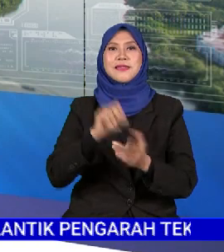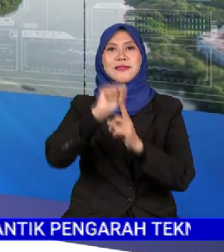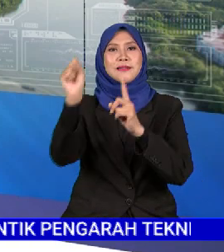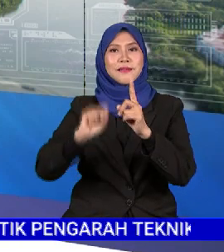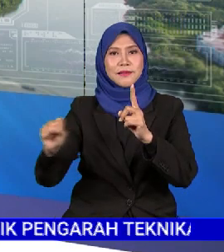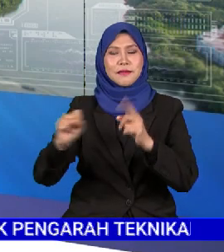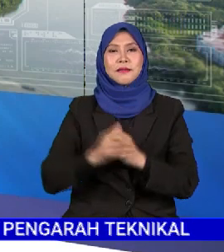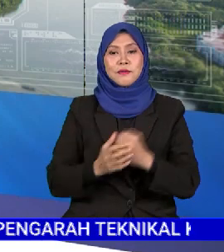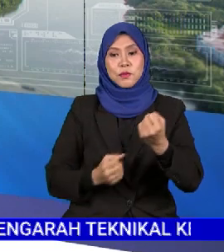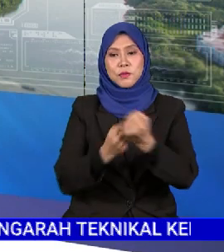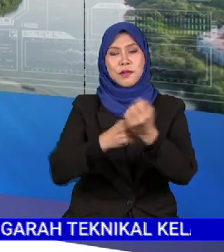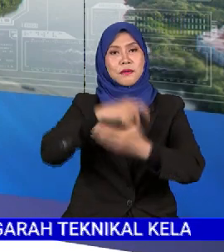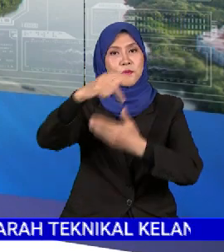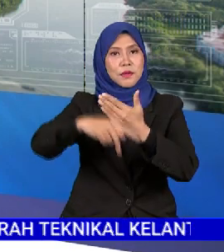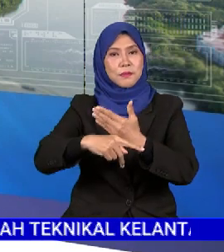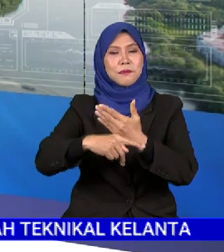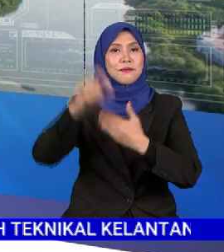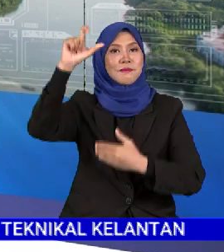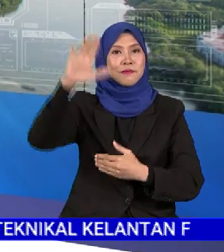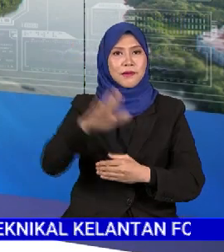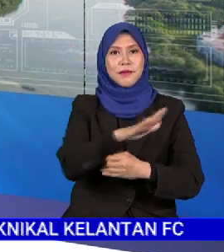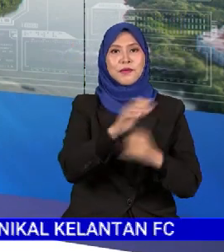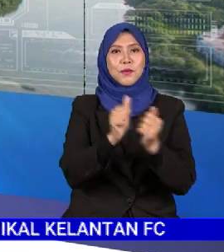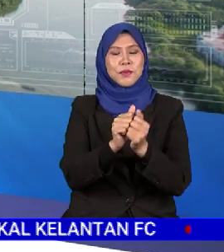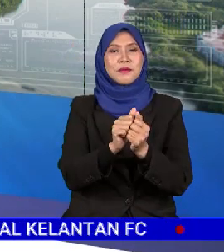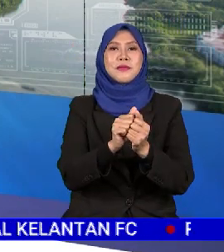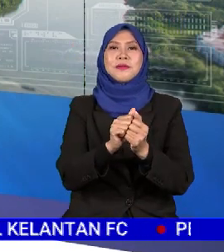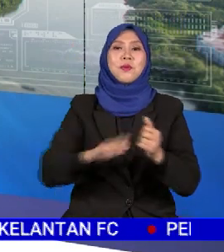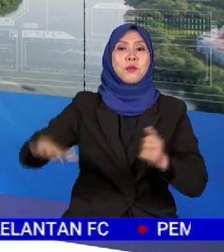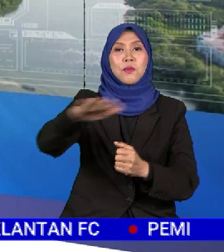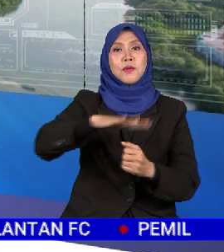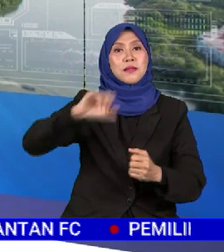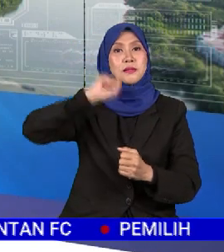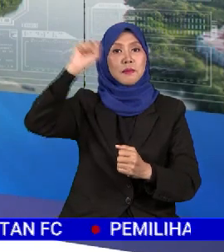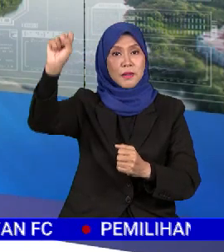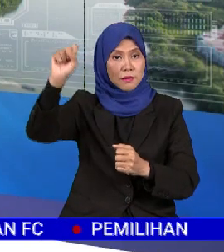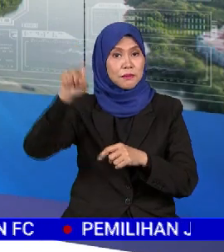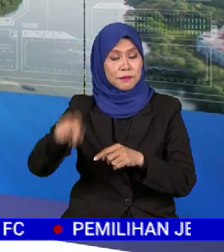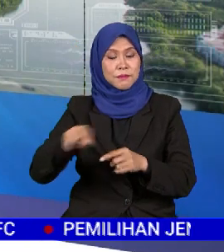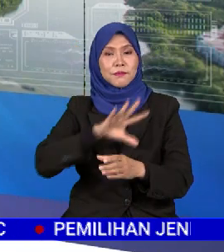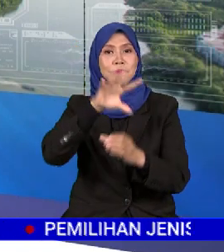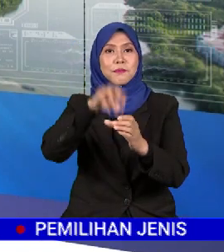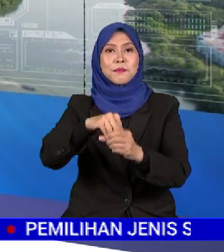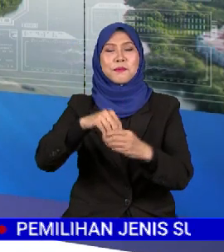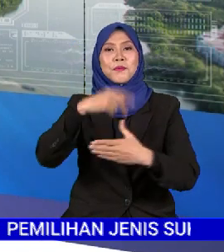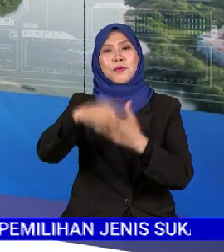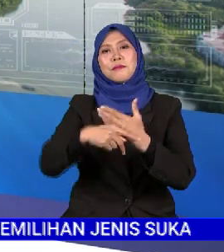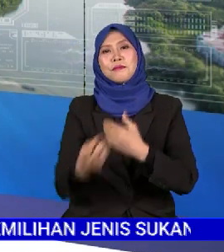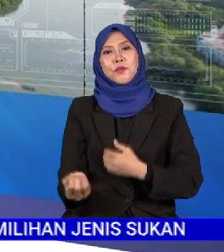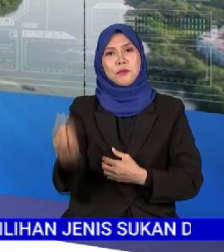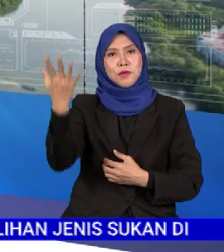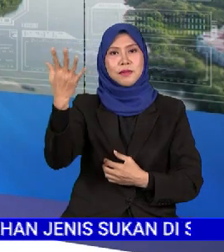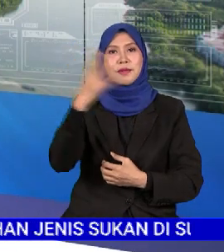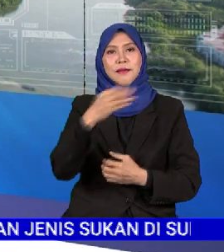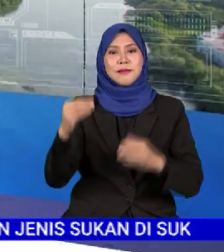Sumbangan sempena program Semarak Ramadan bersama Pertubuhan Islam Seluruh Sabah usia ini turut diisi dengan majlis berbuka puasa